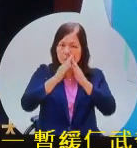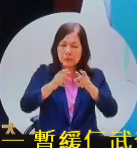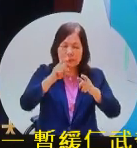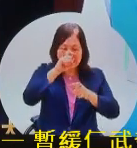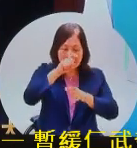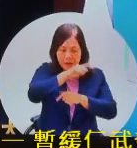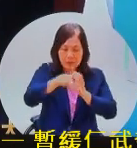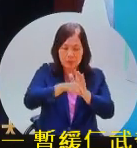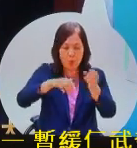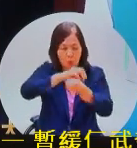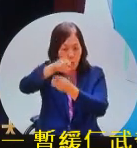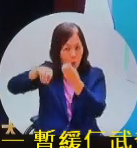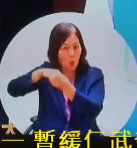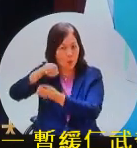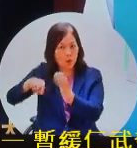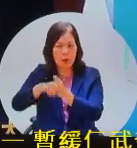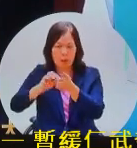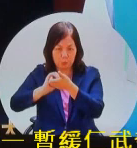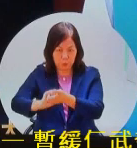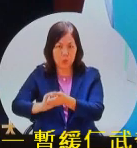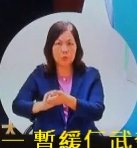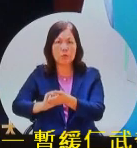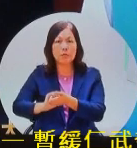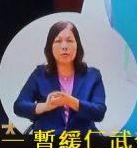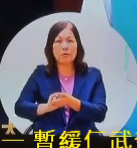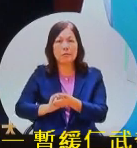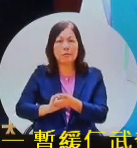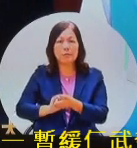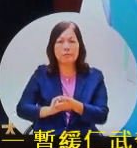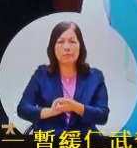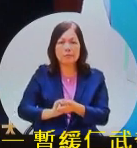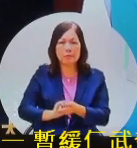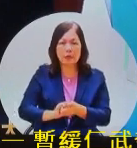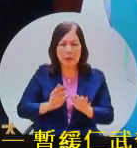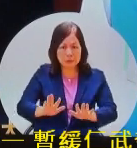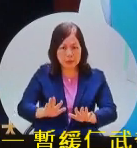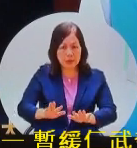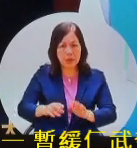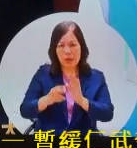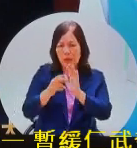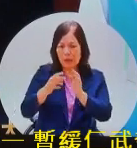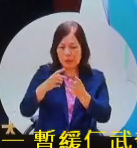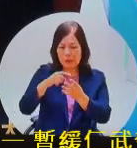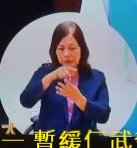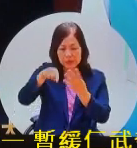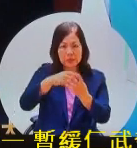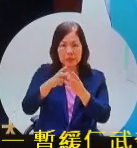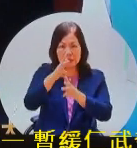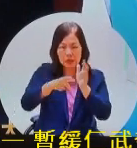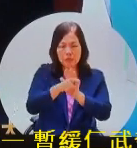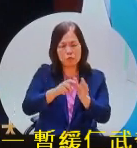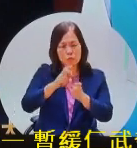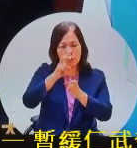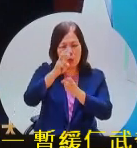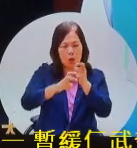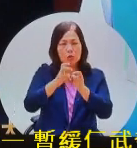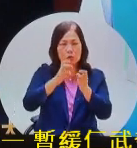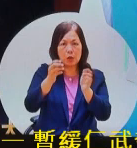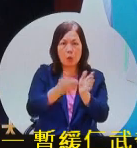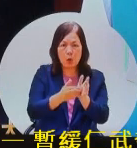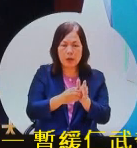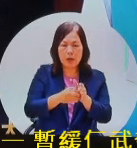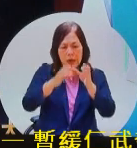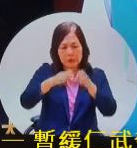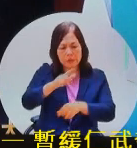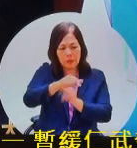调度稳定。那目前来讲，这个市场都已经二十年了，那设备已经老旧，